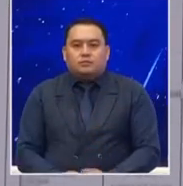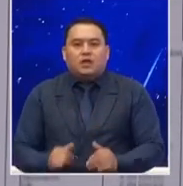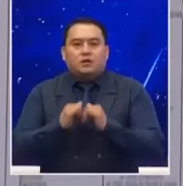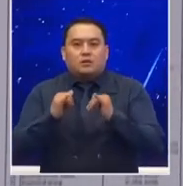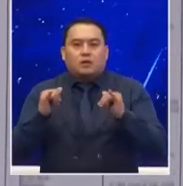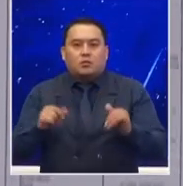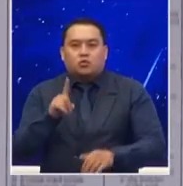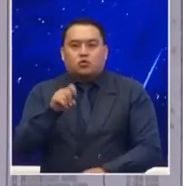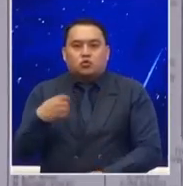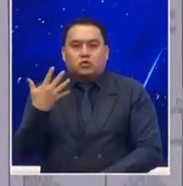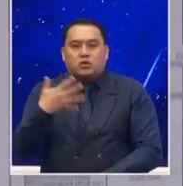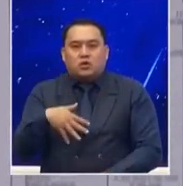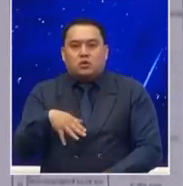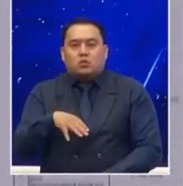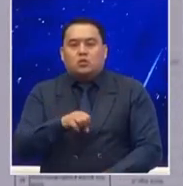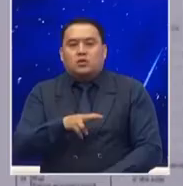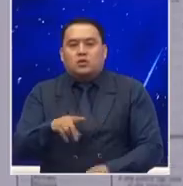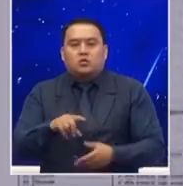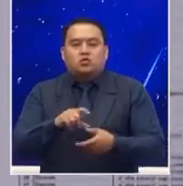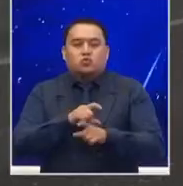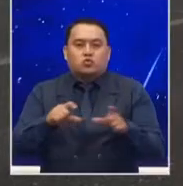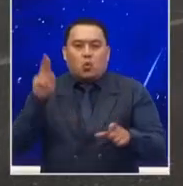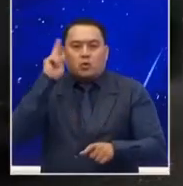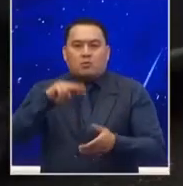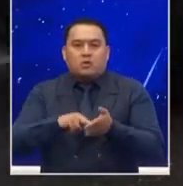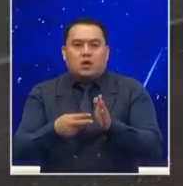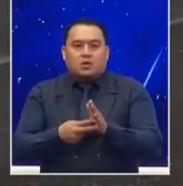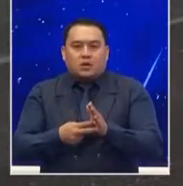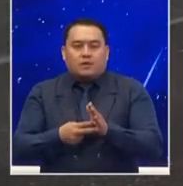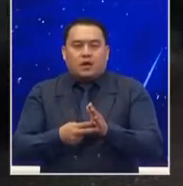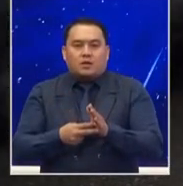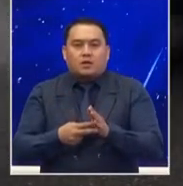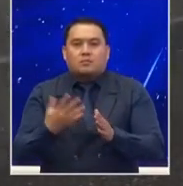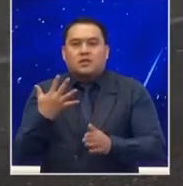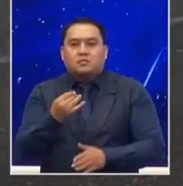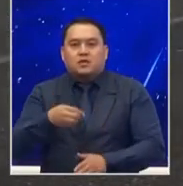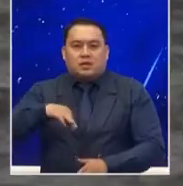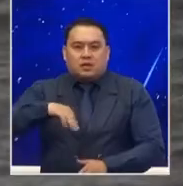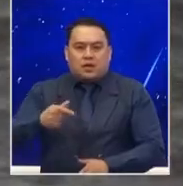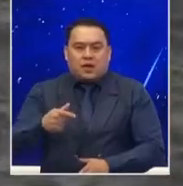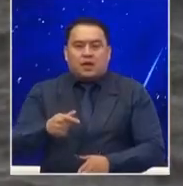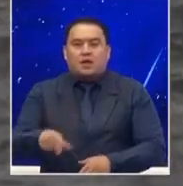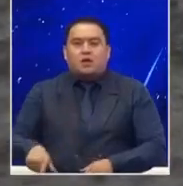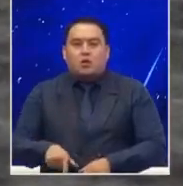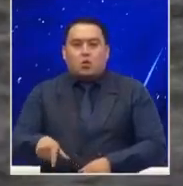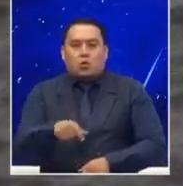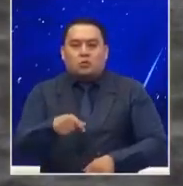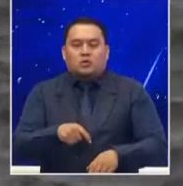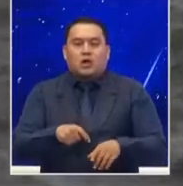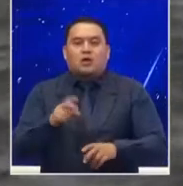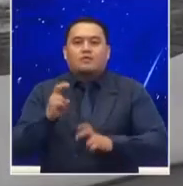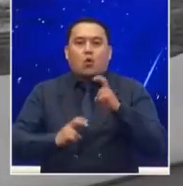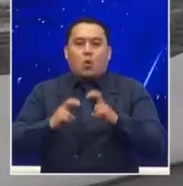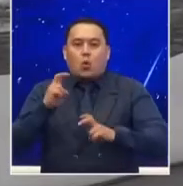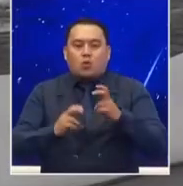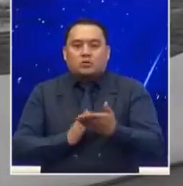бар. 150 орындық IT-лицей жоспарда. Әкіммен келісілген. Құны 5 миллиард. Ал өзен бойлай өнеркәсіп аймағына